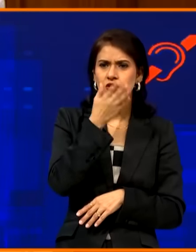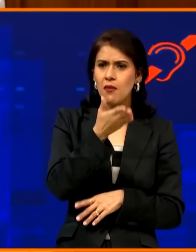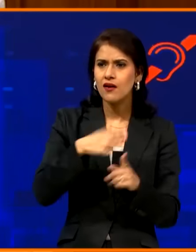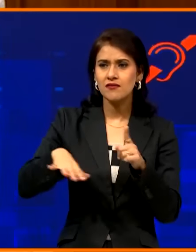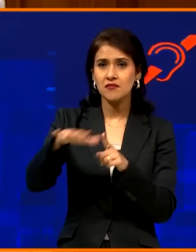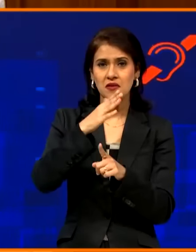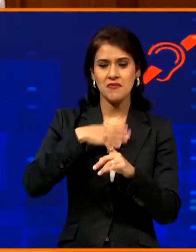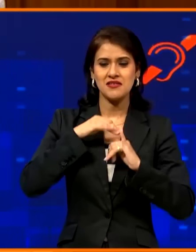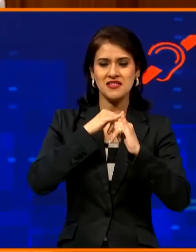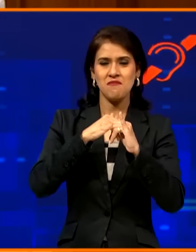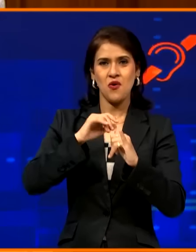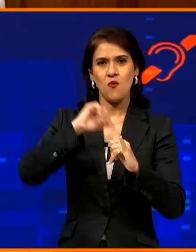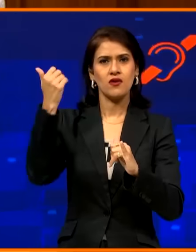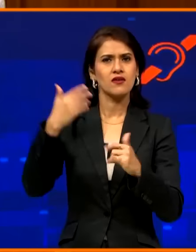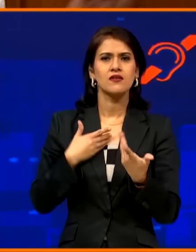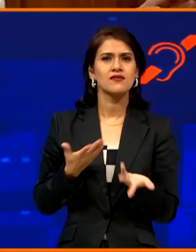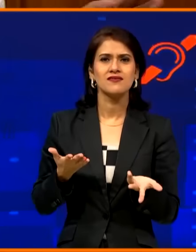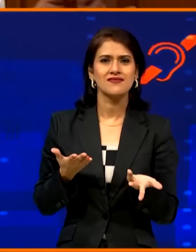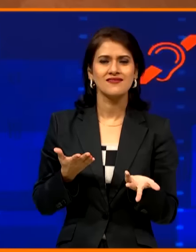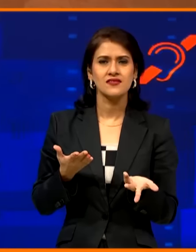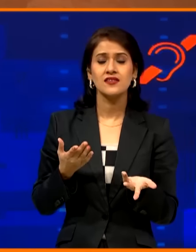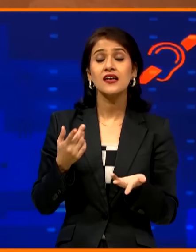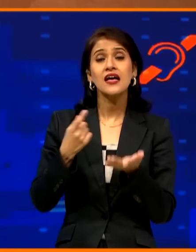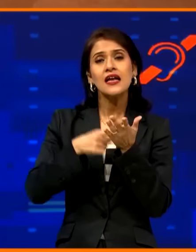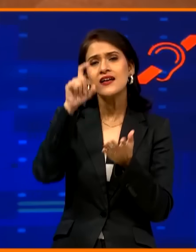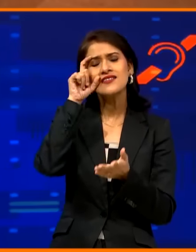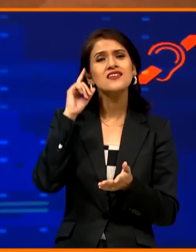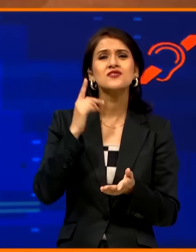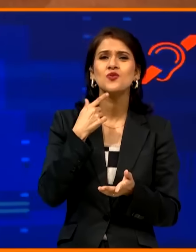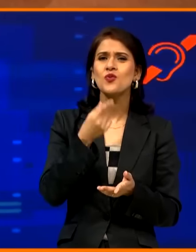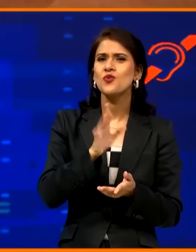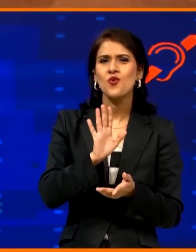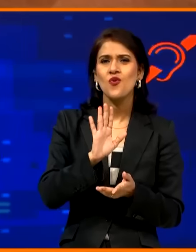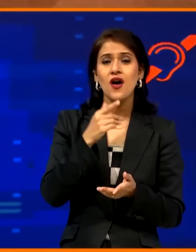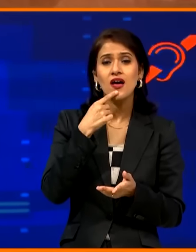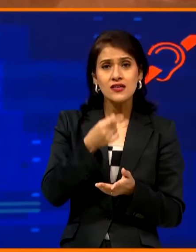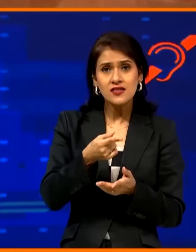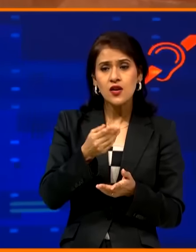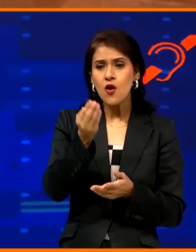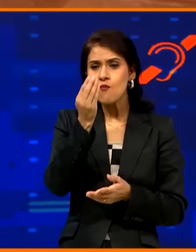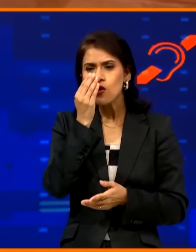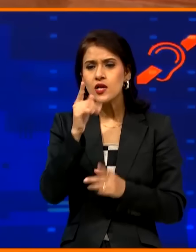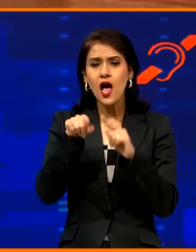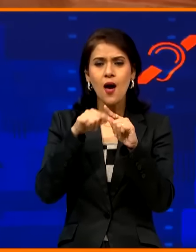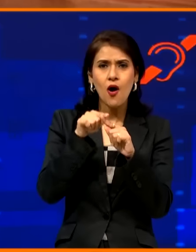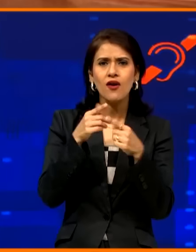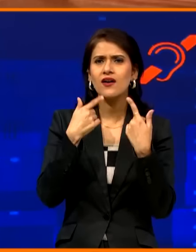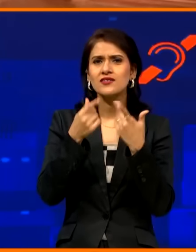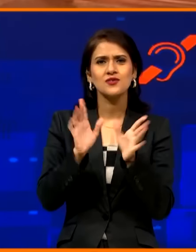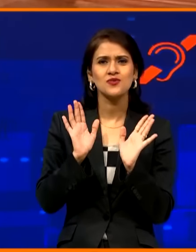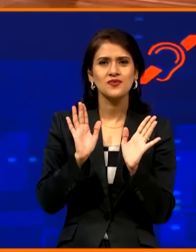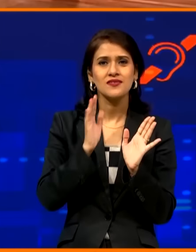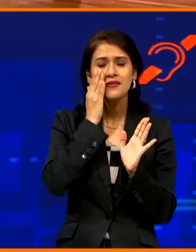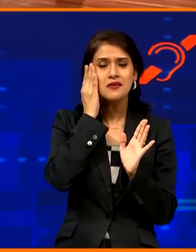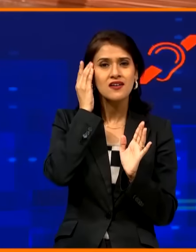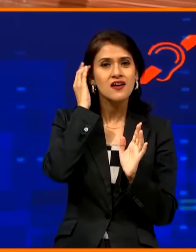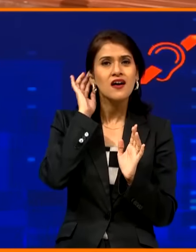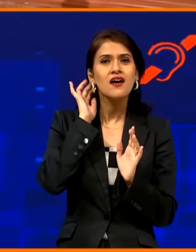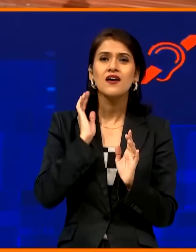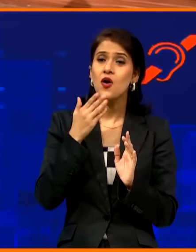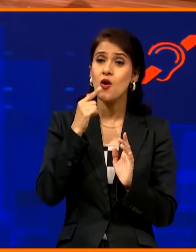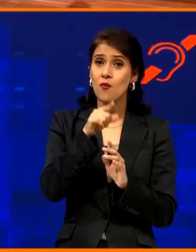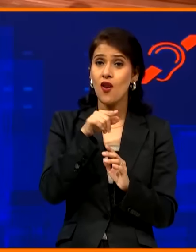सकता नहीं मैं हिंदू मुसलमान की बात रहा लेकिन आप तो उसी कंटेस्ट में मुझसे सवाल कर रहे नहीं क्योंकि आपने उनके बारे में कहा था इसलिए मैंने आपसे